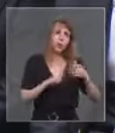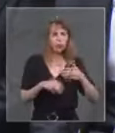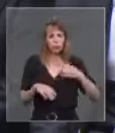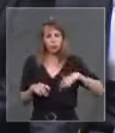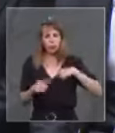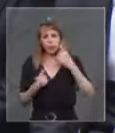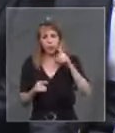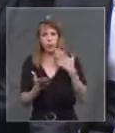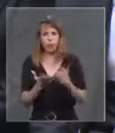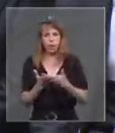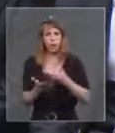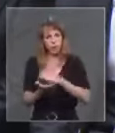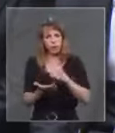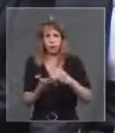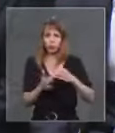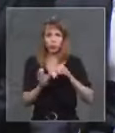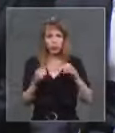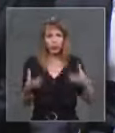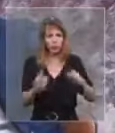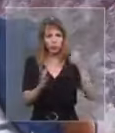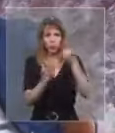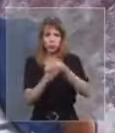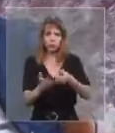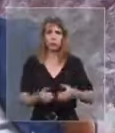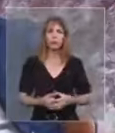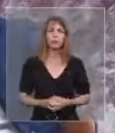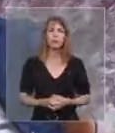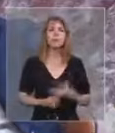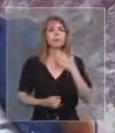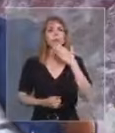Constitution face à ceux qui la remettent en cause. Je vous remercie. Merci beaucoup, Madame la Première ministre.